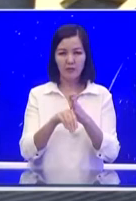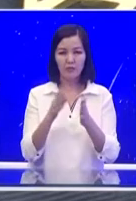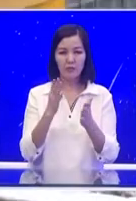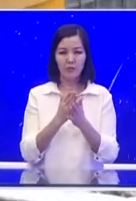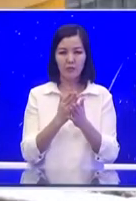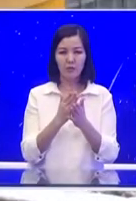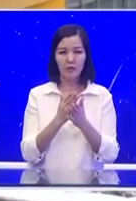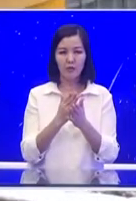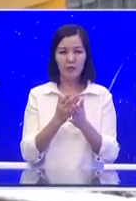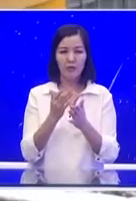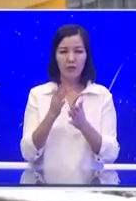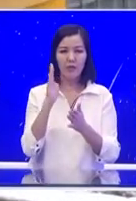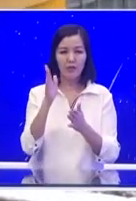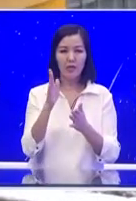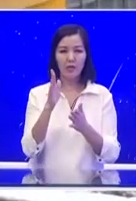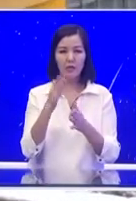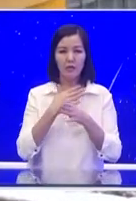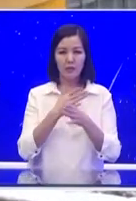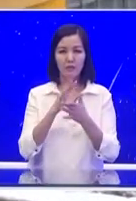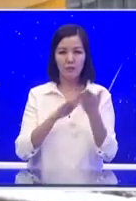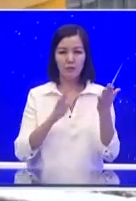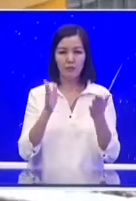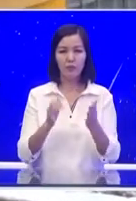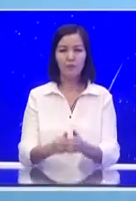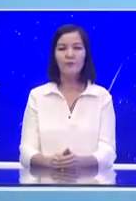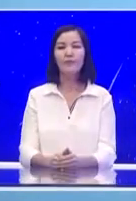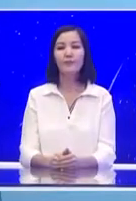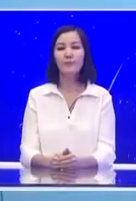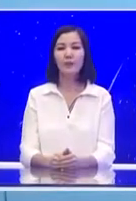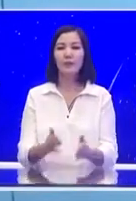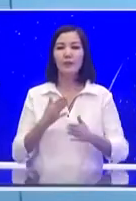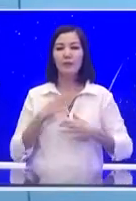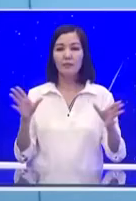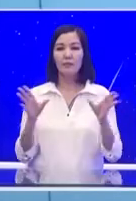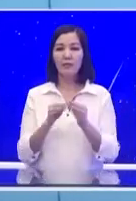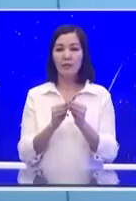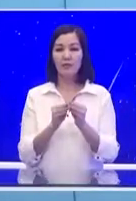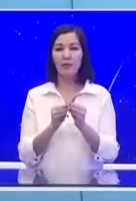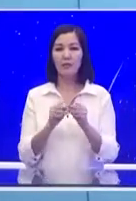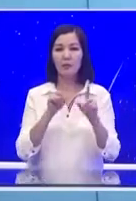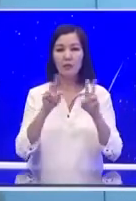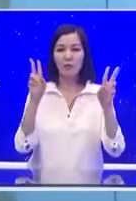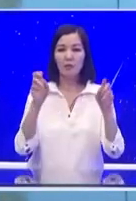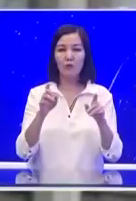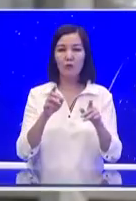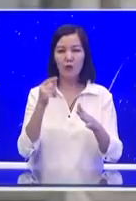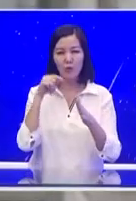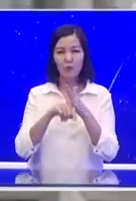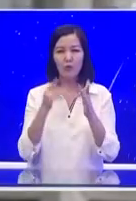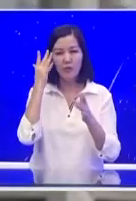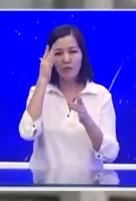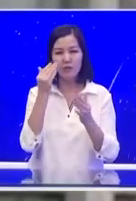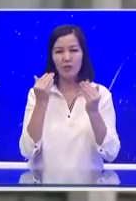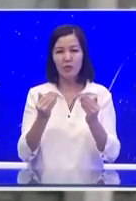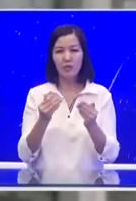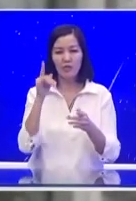основе. Мы дальше будем оказывать помощь нашим военнослужащим. «Безбергемос» – в этом слогане заложен глубокий смысл. Именно сейчас